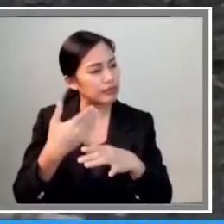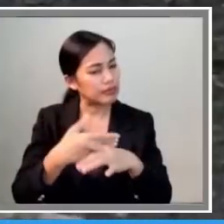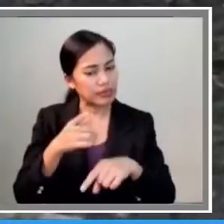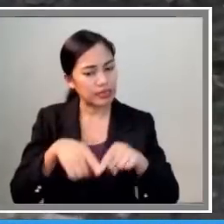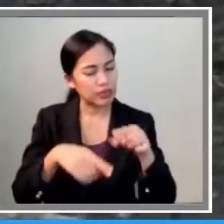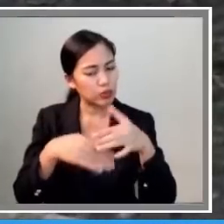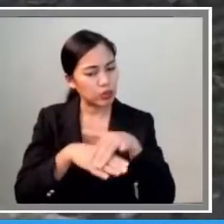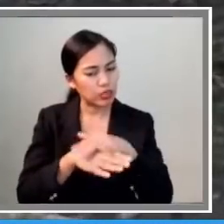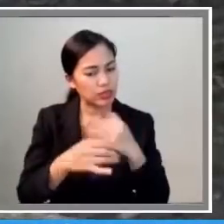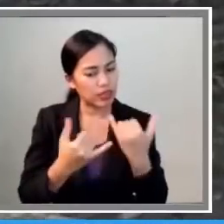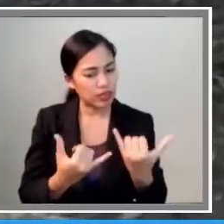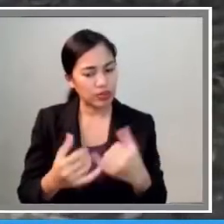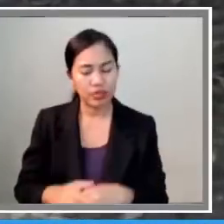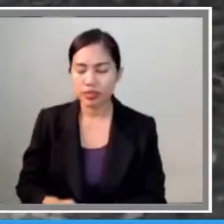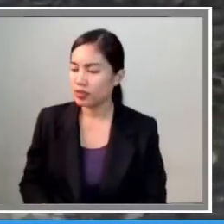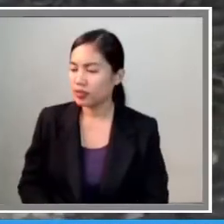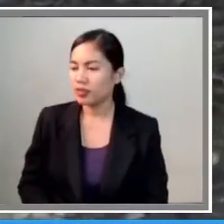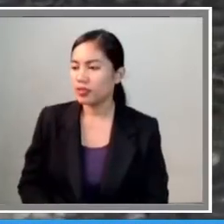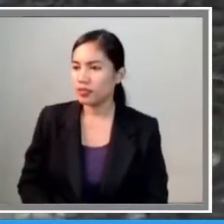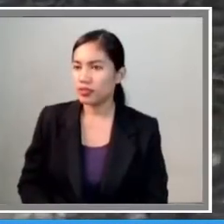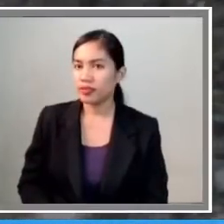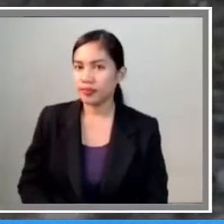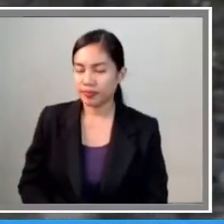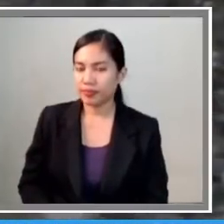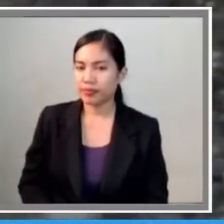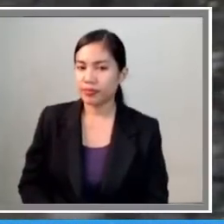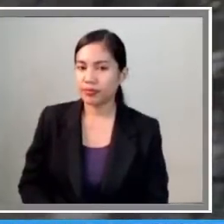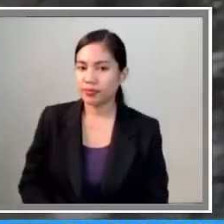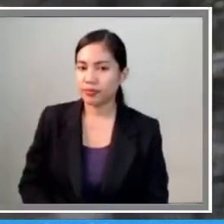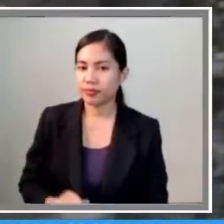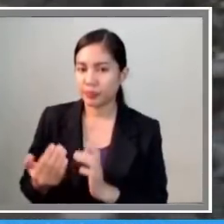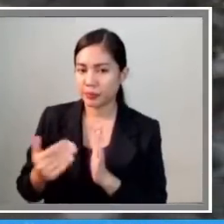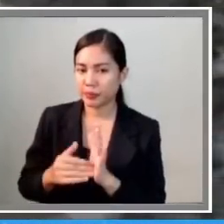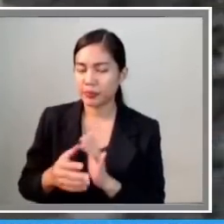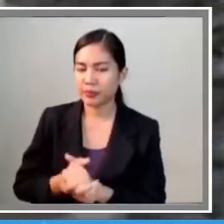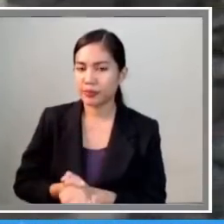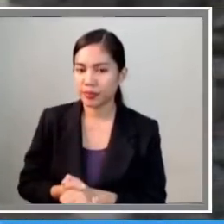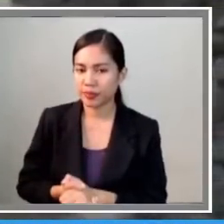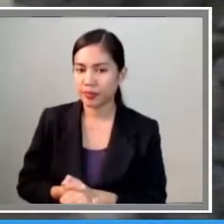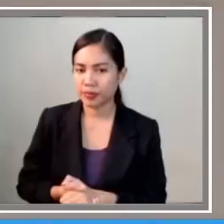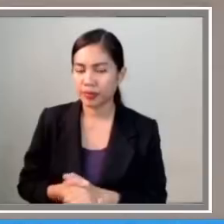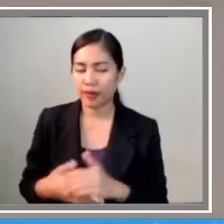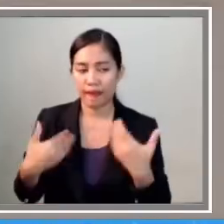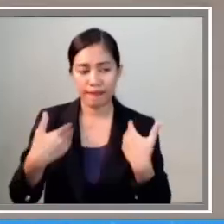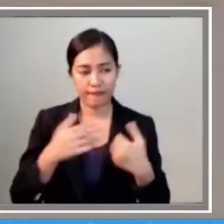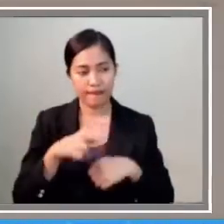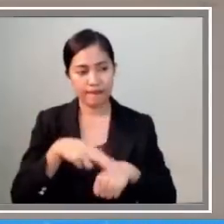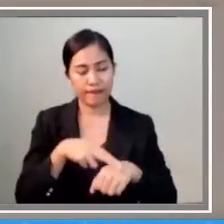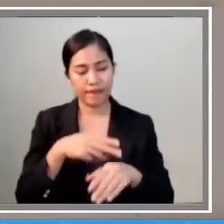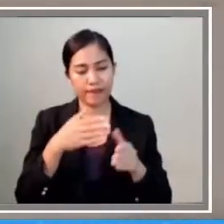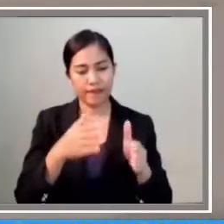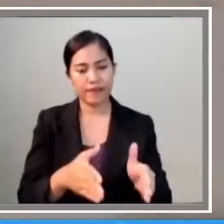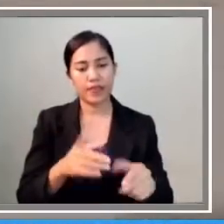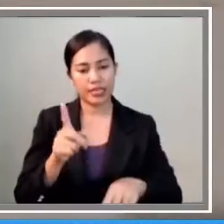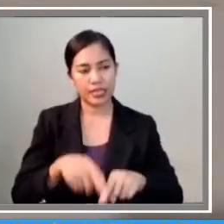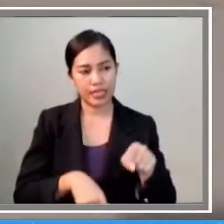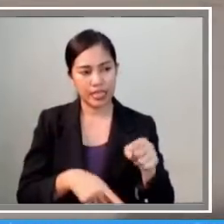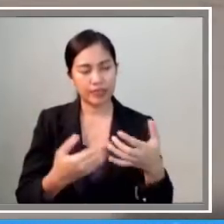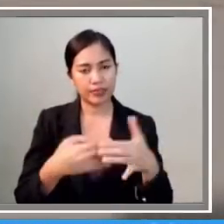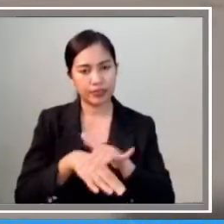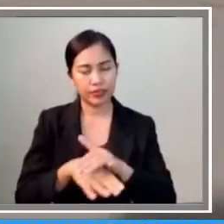Ayaw po. Meron po bang national highway na hindi madaanan ngayon? Man po ng national roads po natin